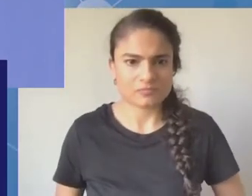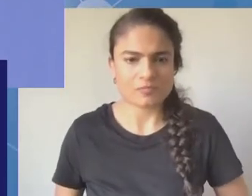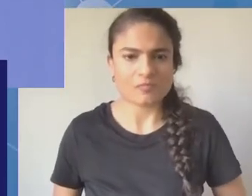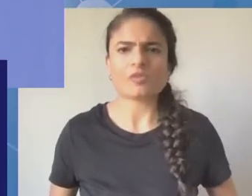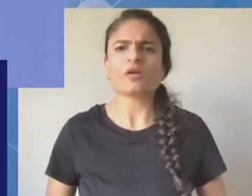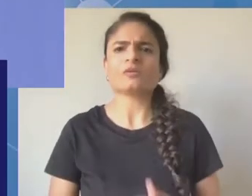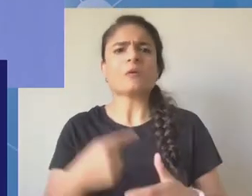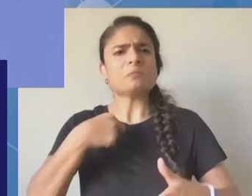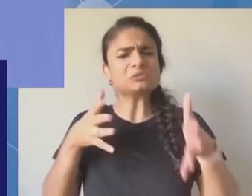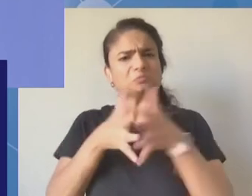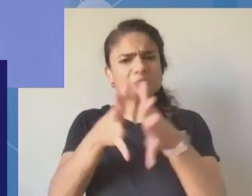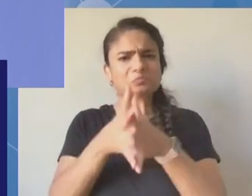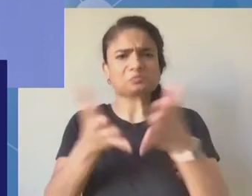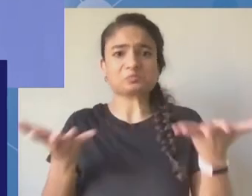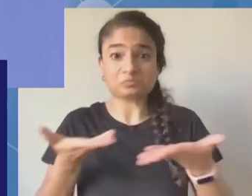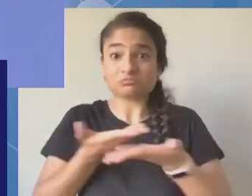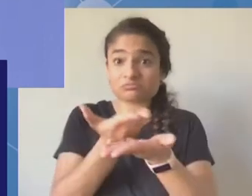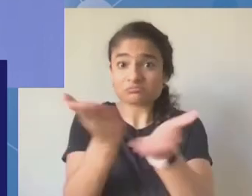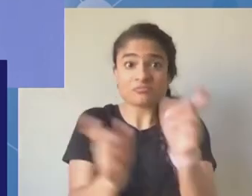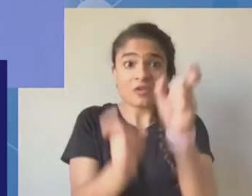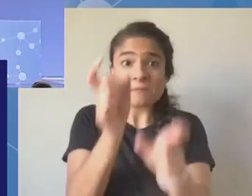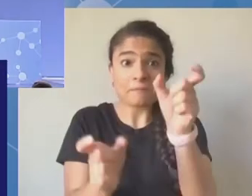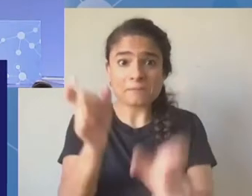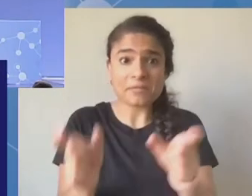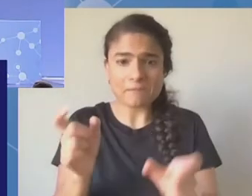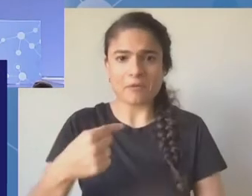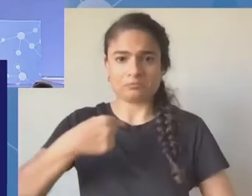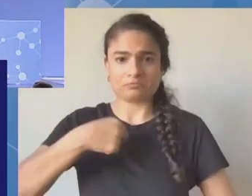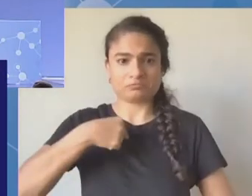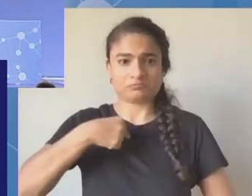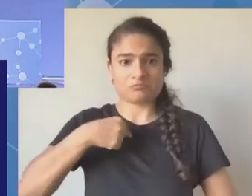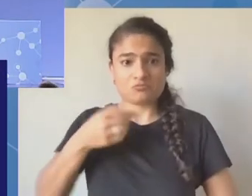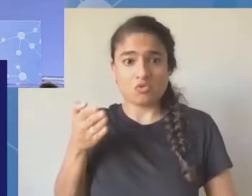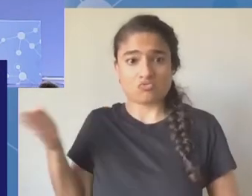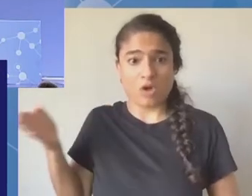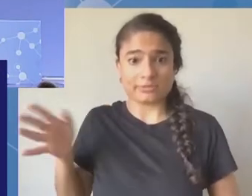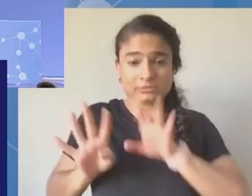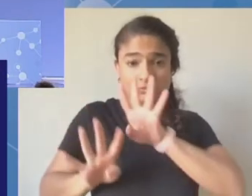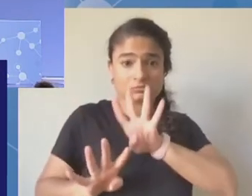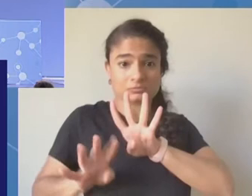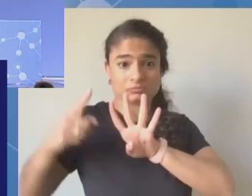开始，我请允许我介绍，在开始会向大家介绍一些建议、一些回顾的吧。在我右侧是多方顾问组的吧，主席 Henriette Eisenhauser 女士，非常感谢。